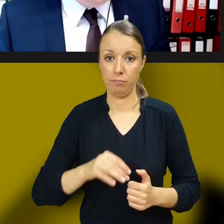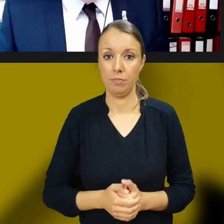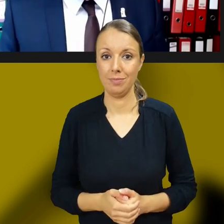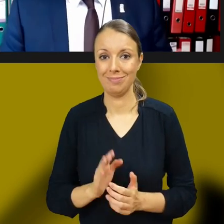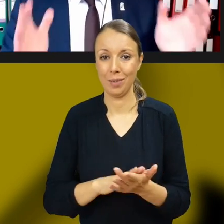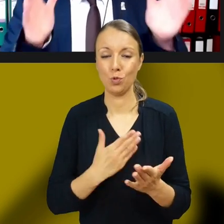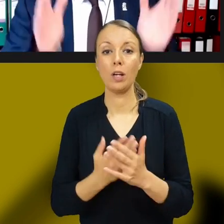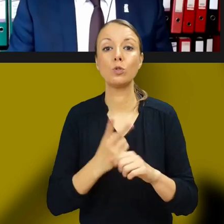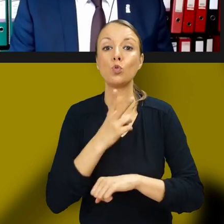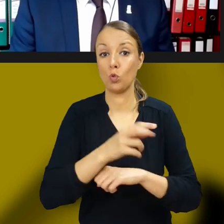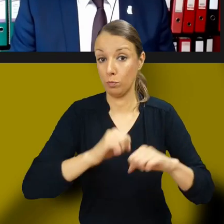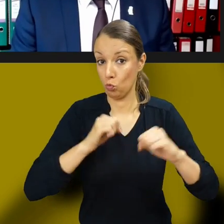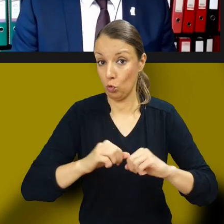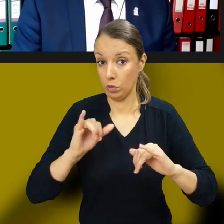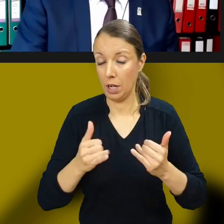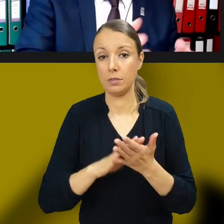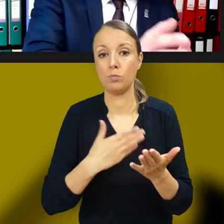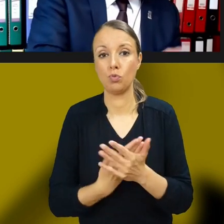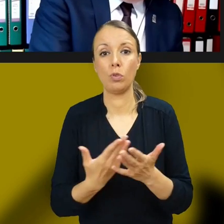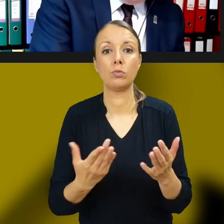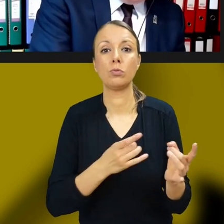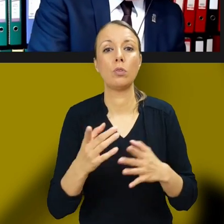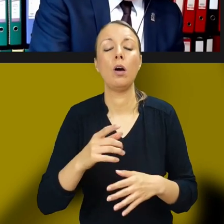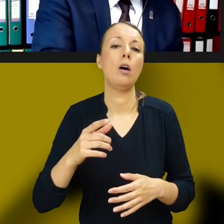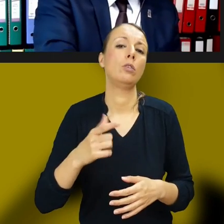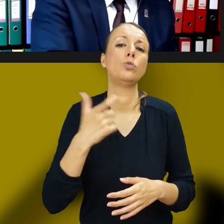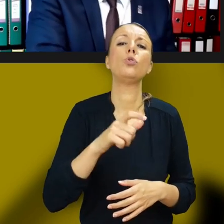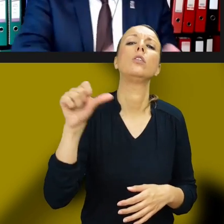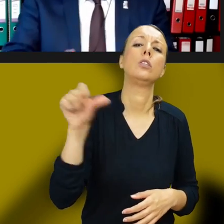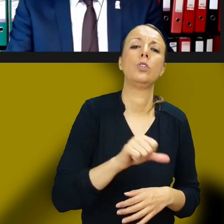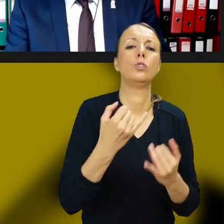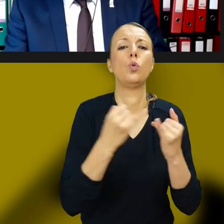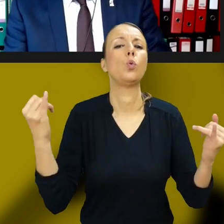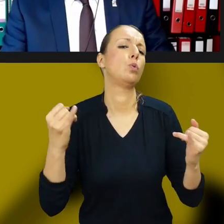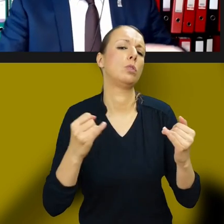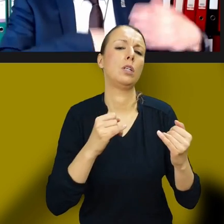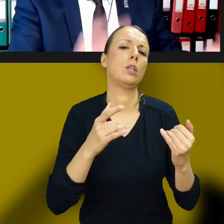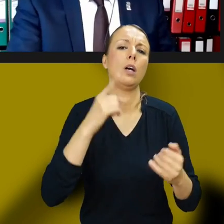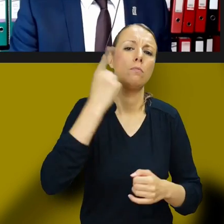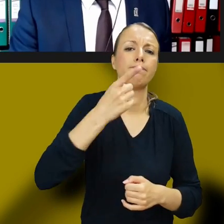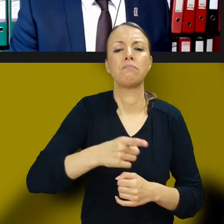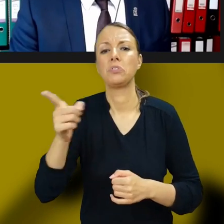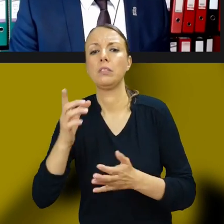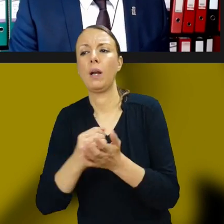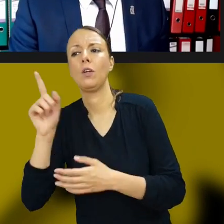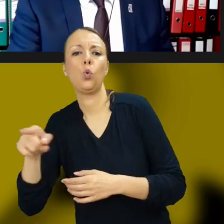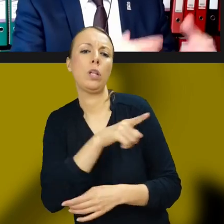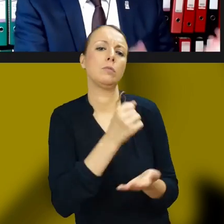sądu, że mielibyśmy za nas 100 tysięcy różnych orzeczeń, czy akurat ta sprawa to tu, czy nie tu,